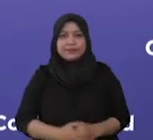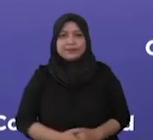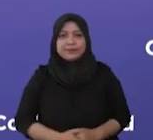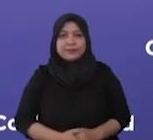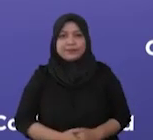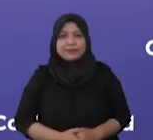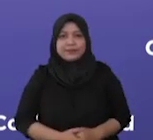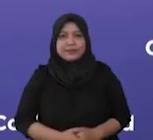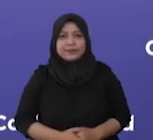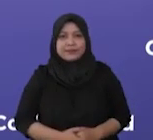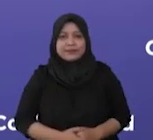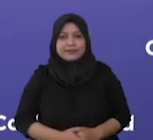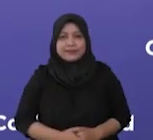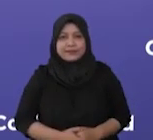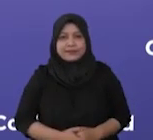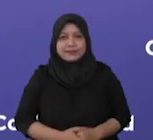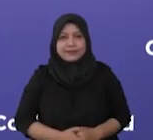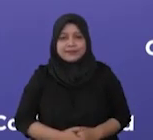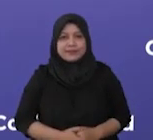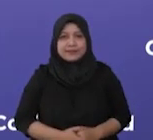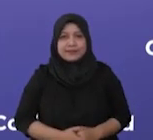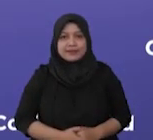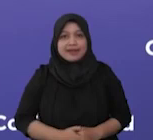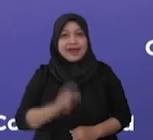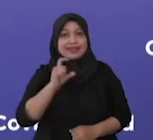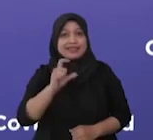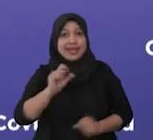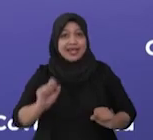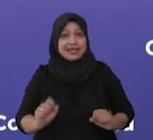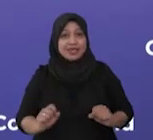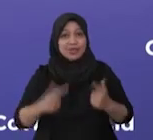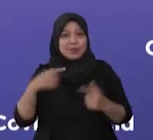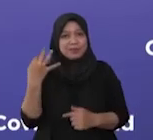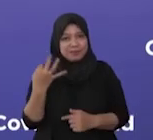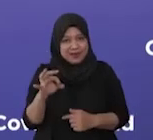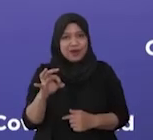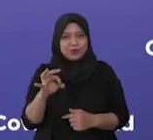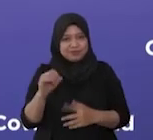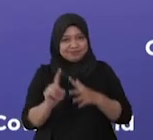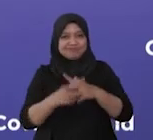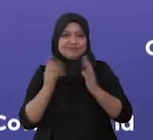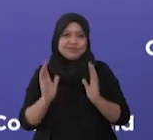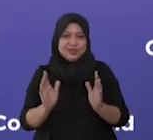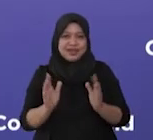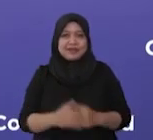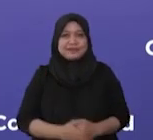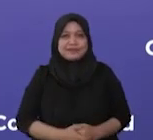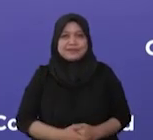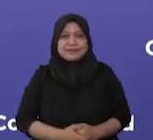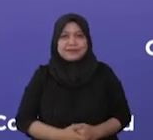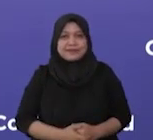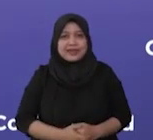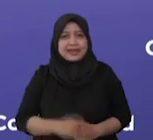Oleh karena itu saudara sekalian inilah cara hidup kita yang baru cara